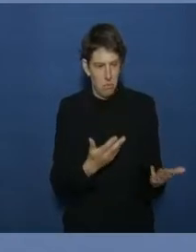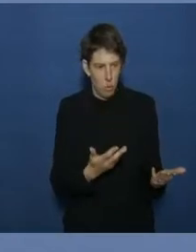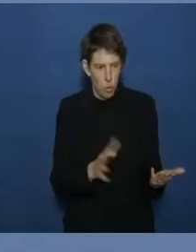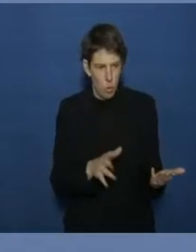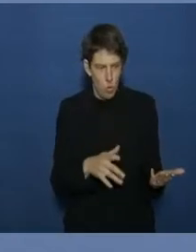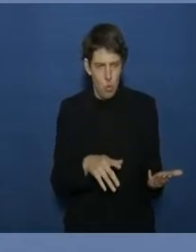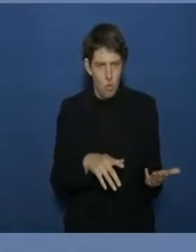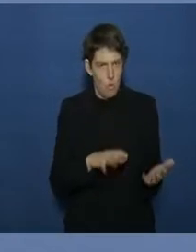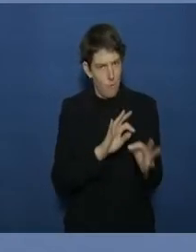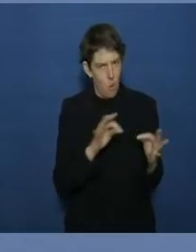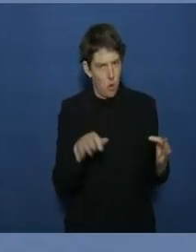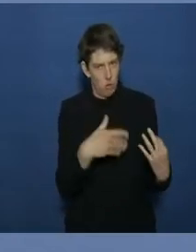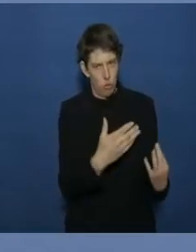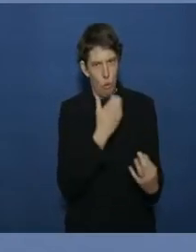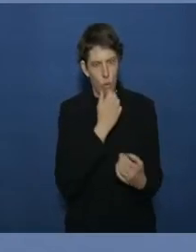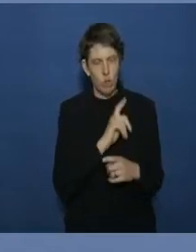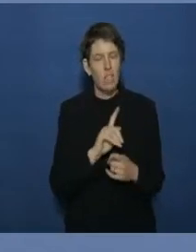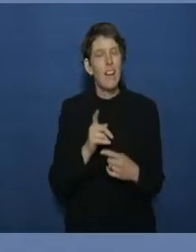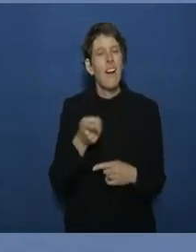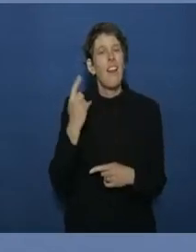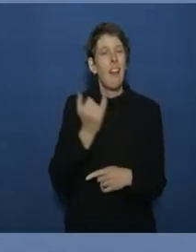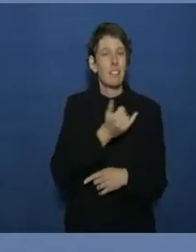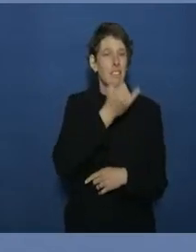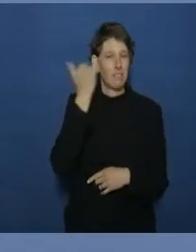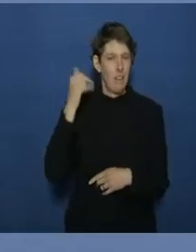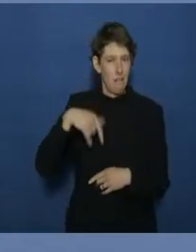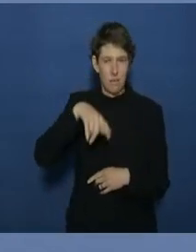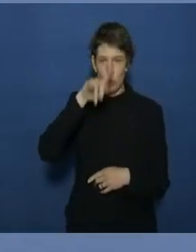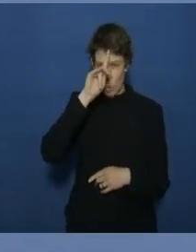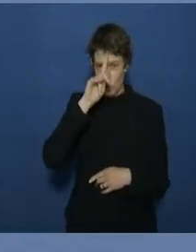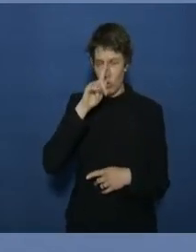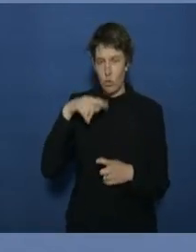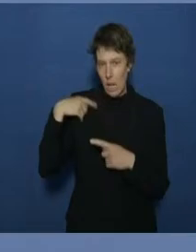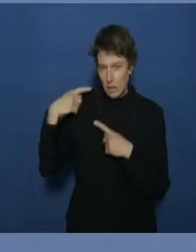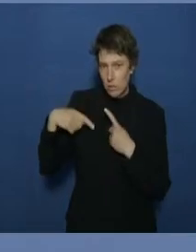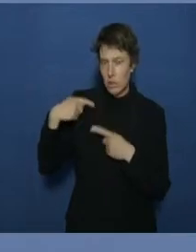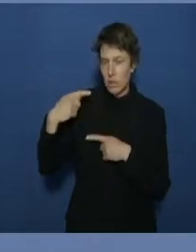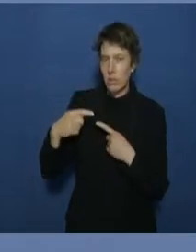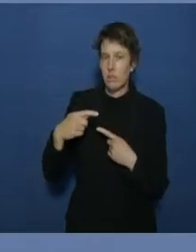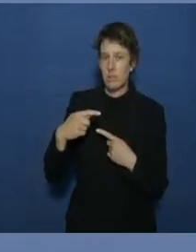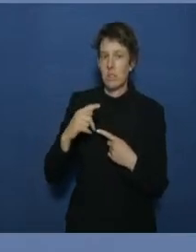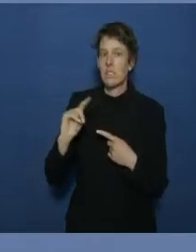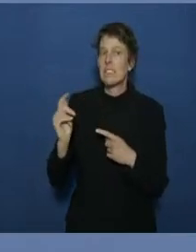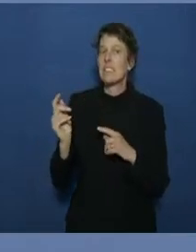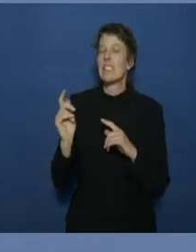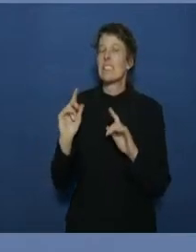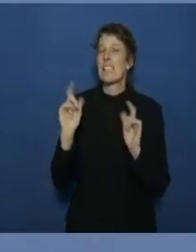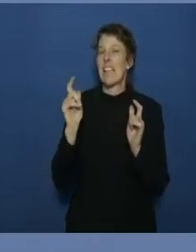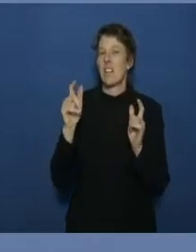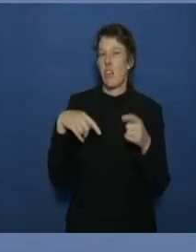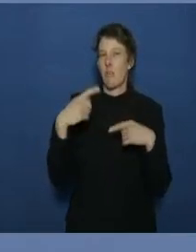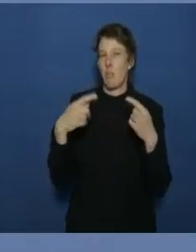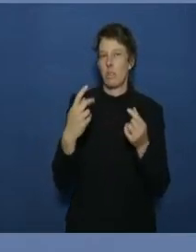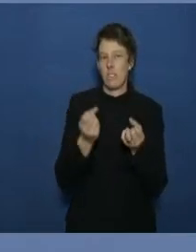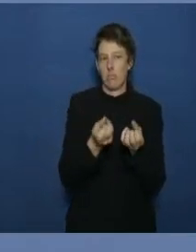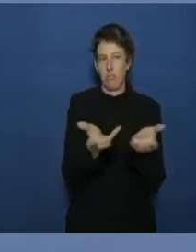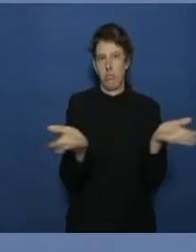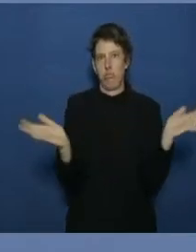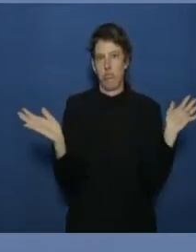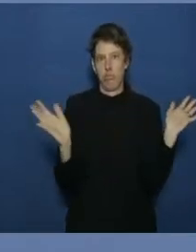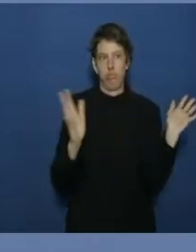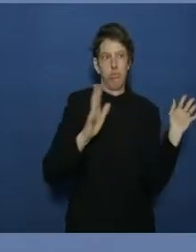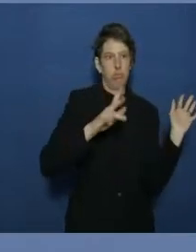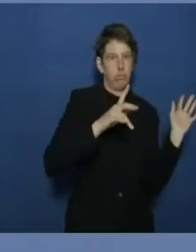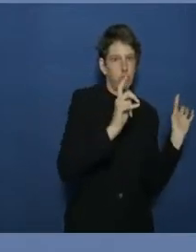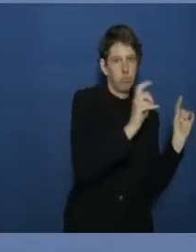Jahren, glaube ich, in Deutschland ein sehr, sehr breiter gesellschaftlicher Prozess in Gang